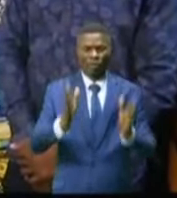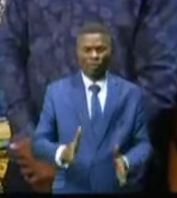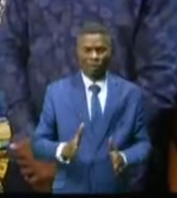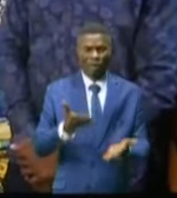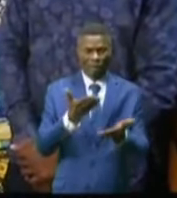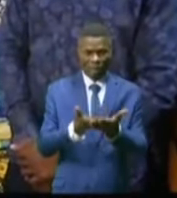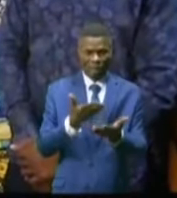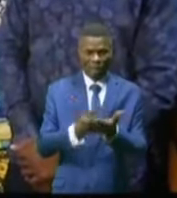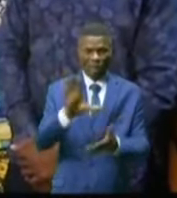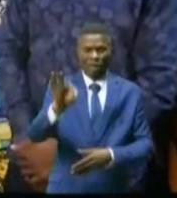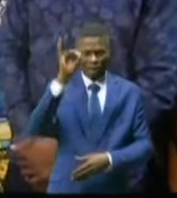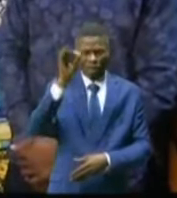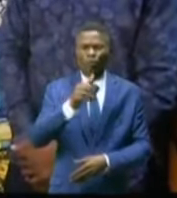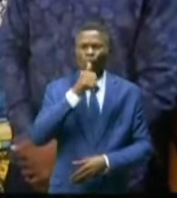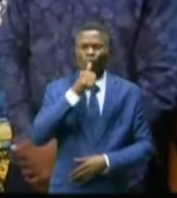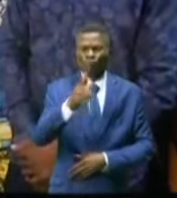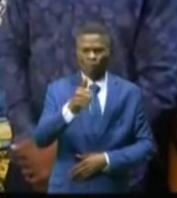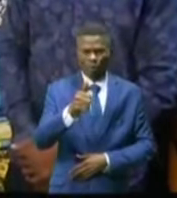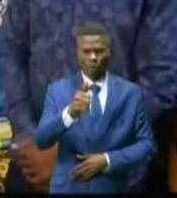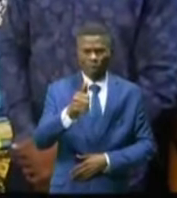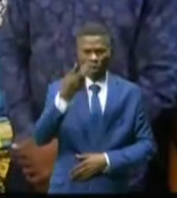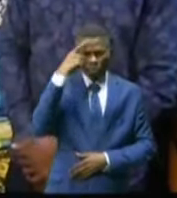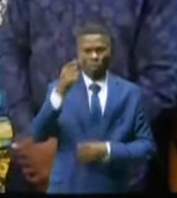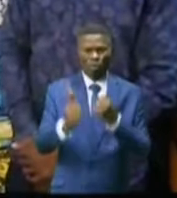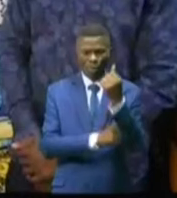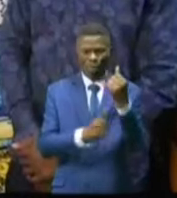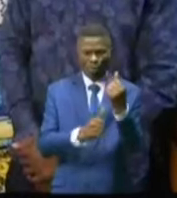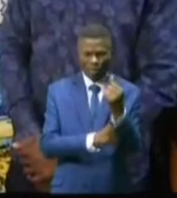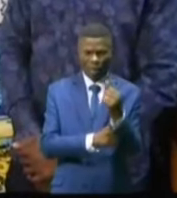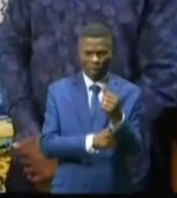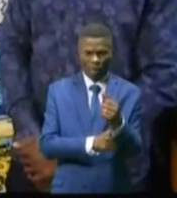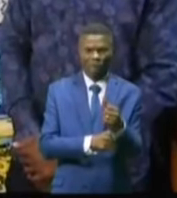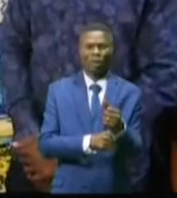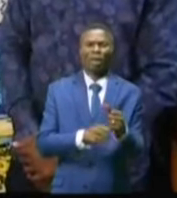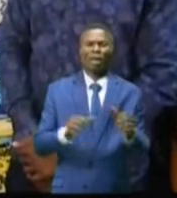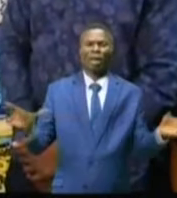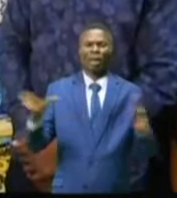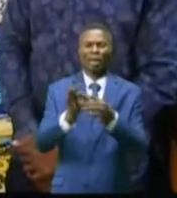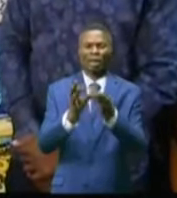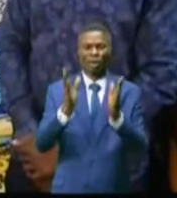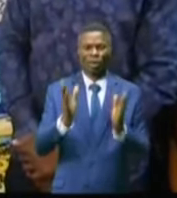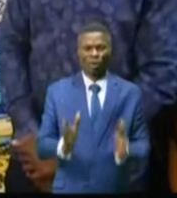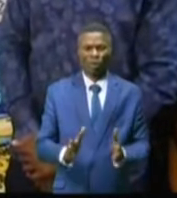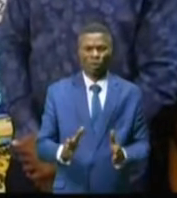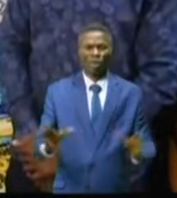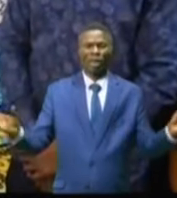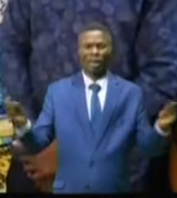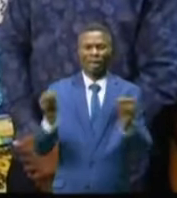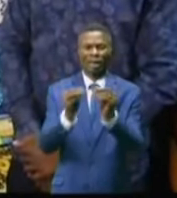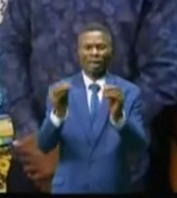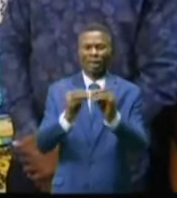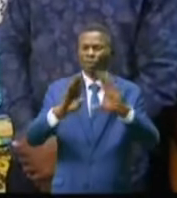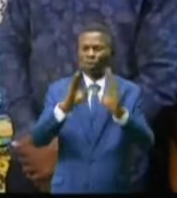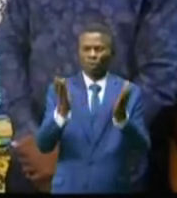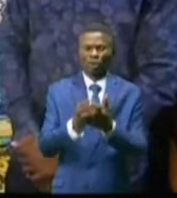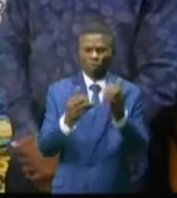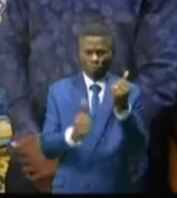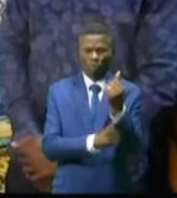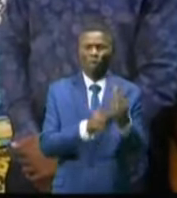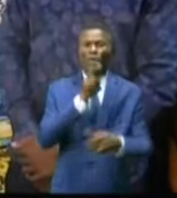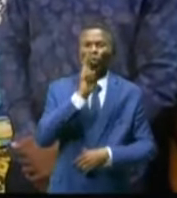s'agit là d'un choix judicieux sur quelqu'un qui n'est autre qu'un réconciliateur, rassembleur et qui va à coup